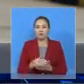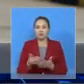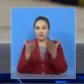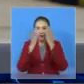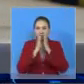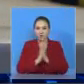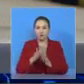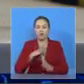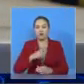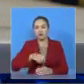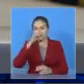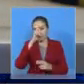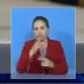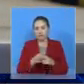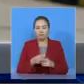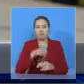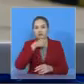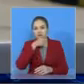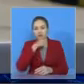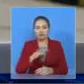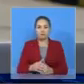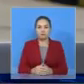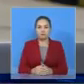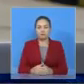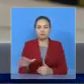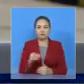беріп отыр үлкен ағаларымыз, ақсақалды аталарымыз.